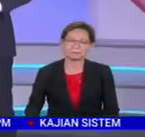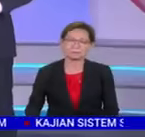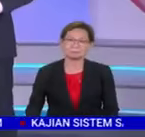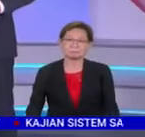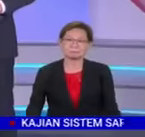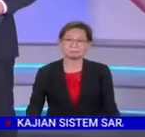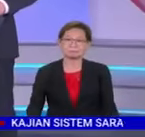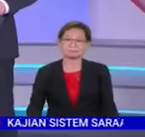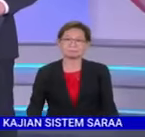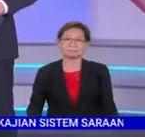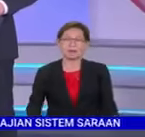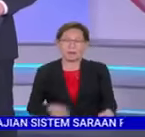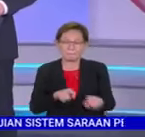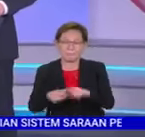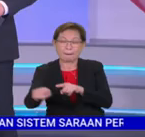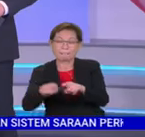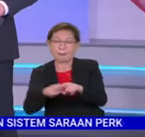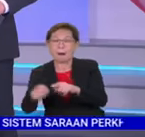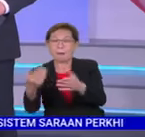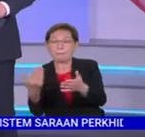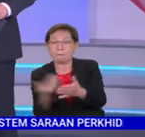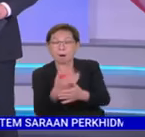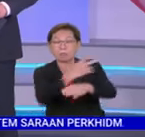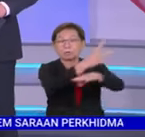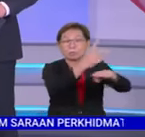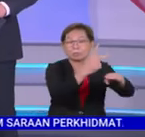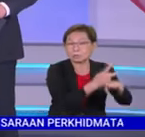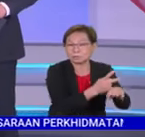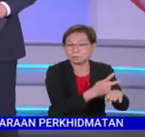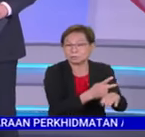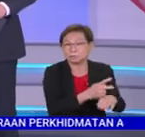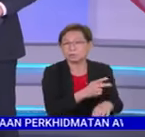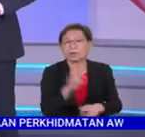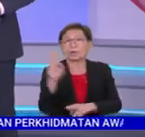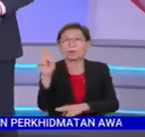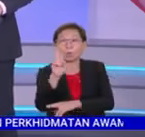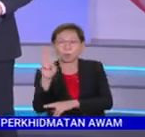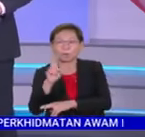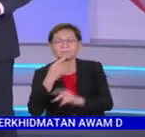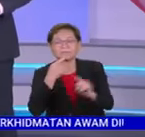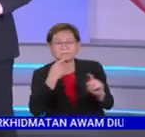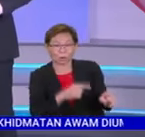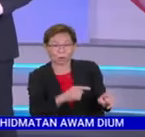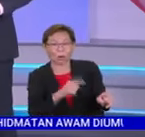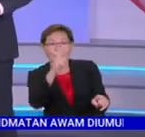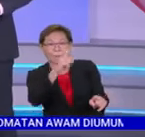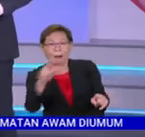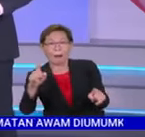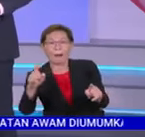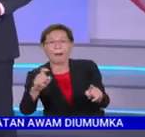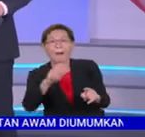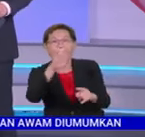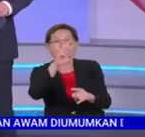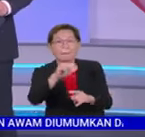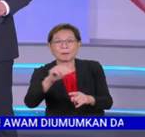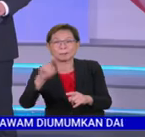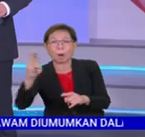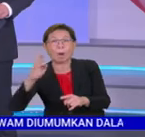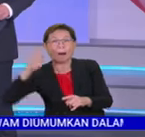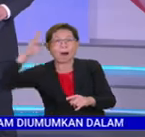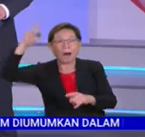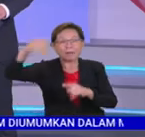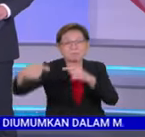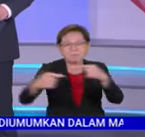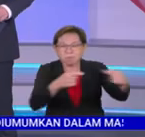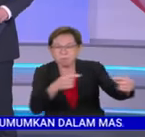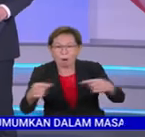Kepada destinasi penyerang baharu kebangsaan, Uruguay Edison Cavani akhirnya terjawab bekas penggempur Manchester United tersebut bakal